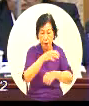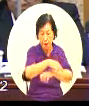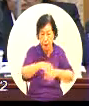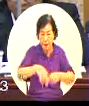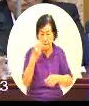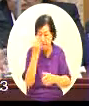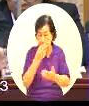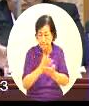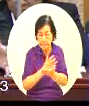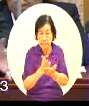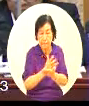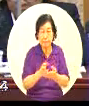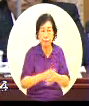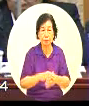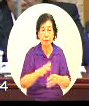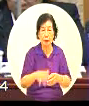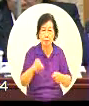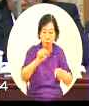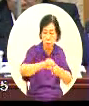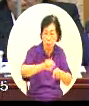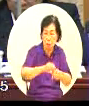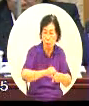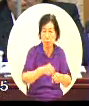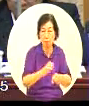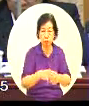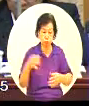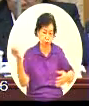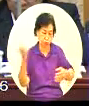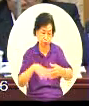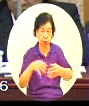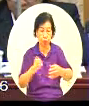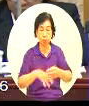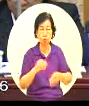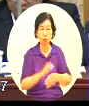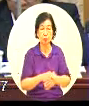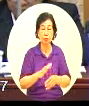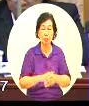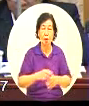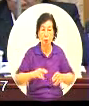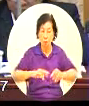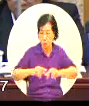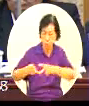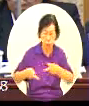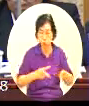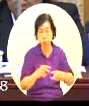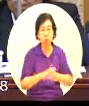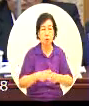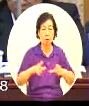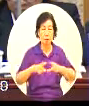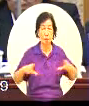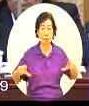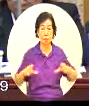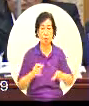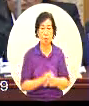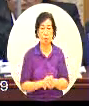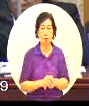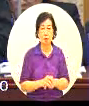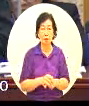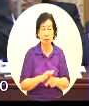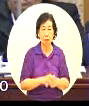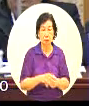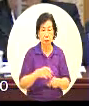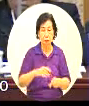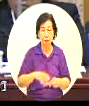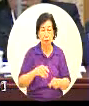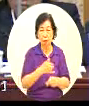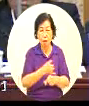较，如果多了一个未登工厂要纳入的话，会多一个变数，会比较大。而且那个沈议员也知道，就是说我们